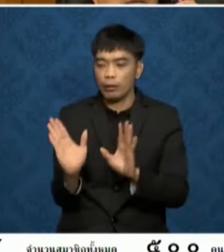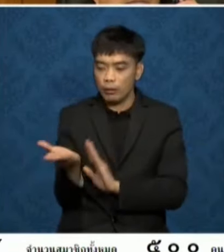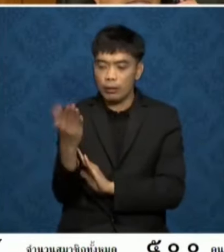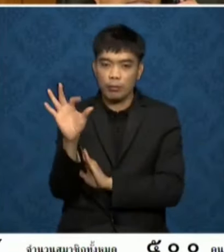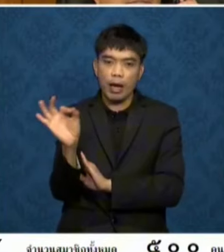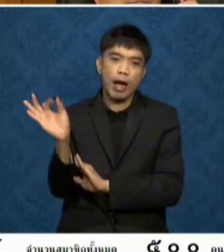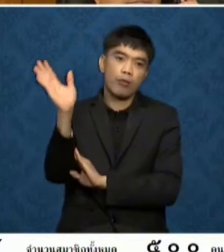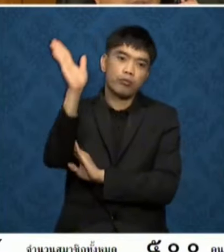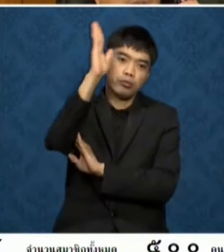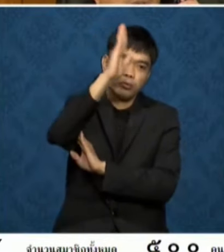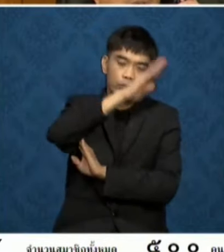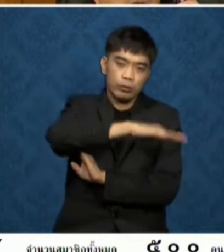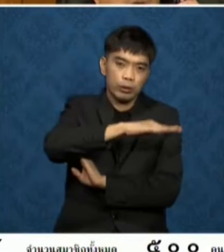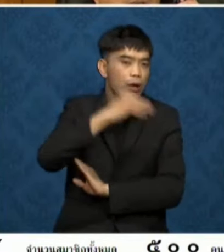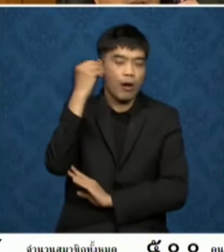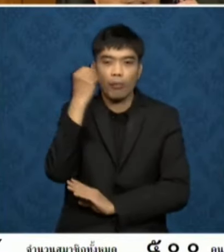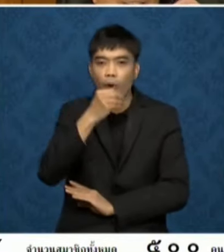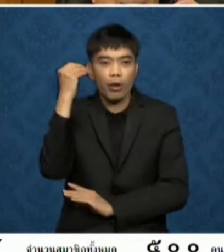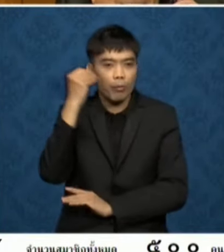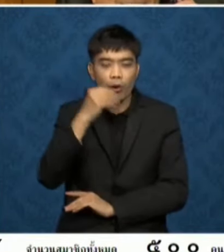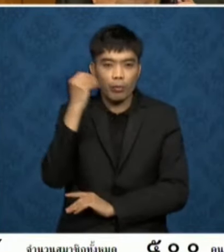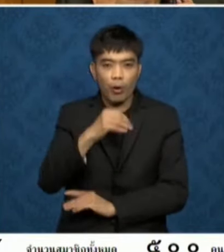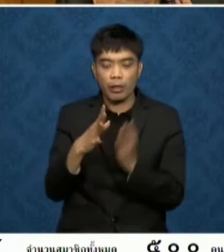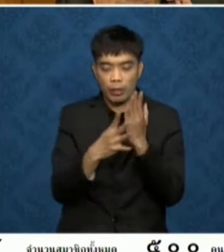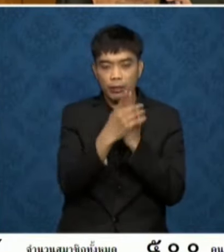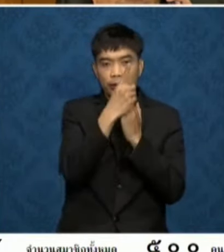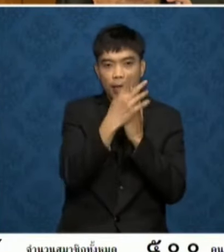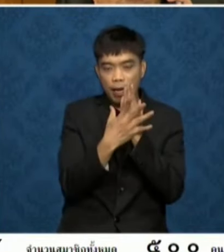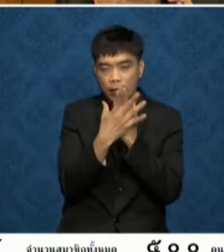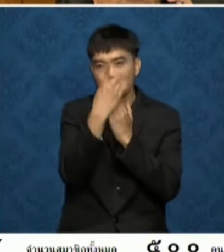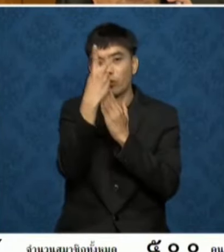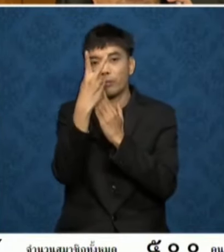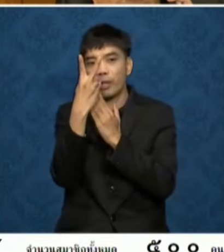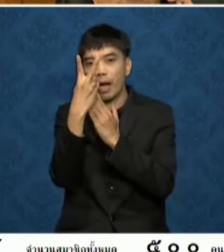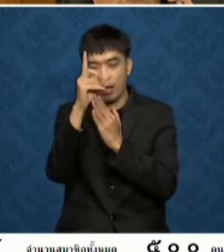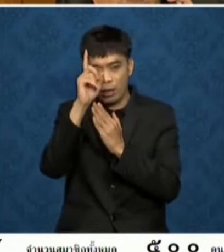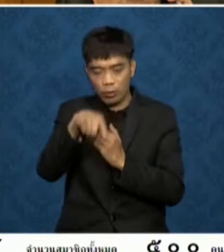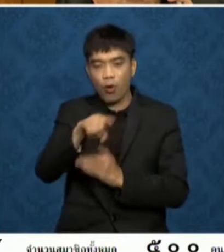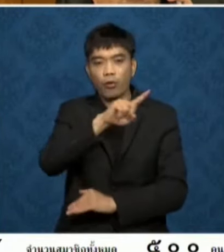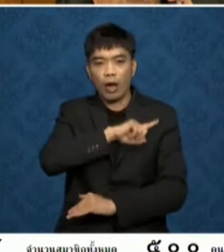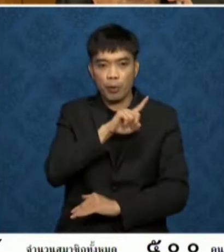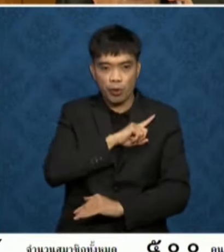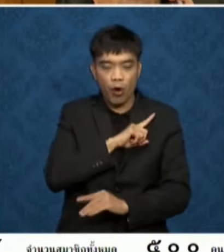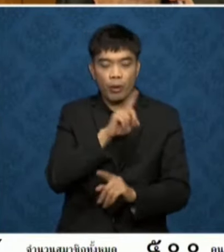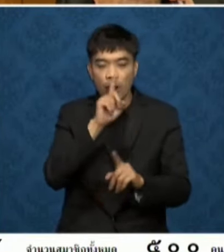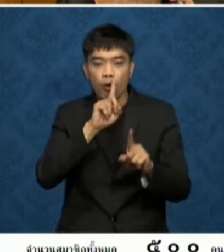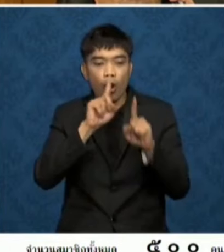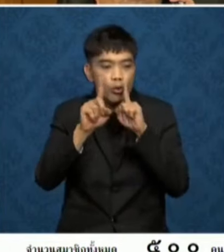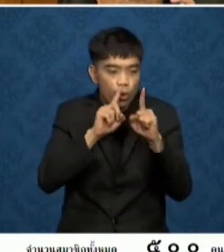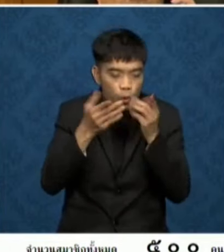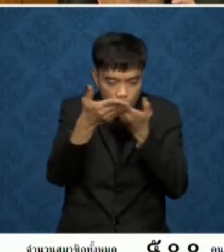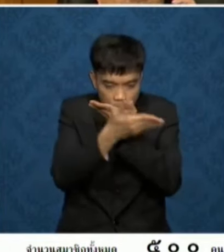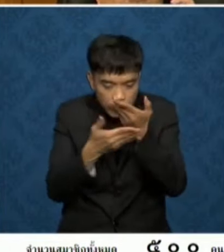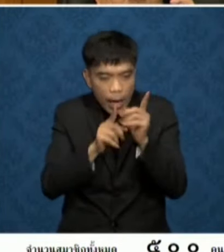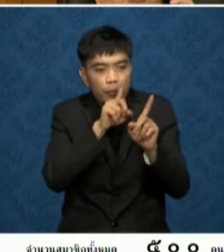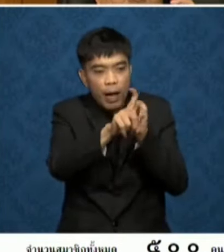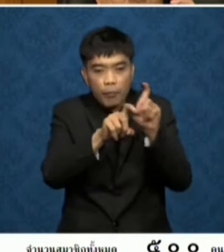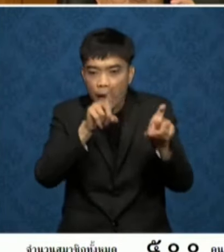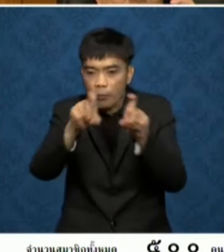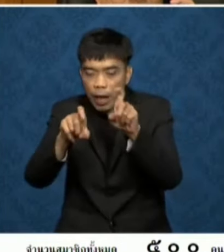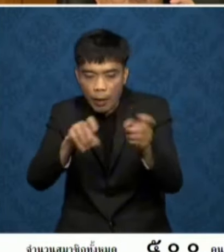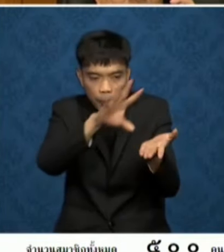นถึงเย็นทุกวันเลยครับมีเวลา2สัปดาห์ที่จะไล่สอบซักถามหน่วยงานแทนเพื่อนสมาชิกทุกท่านเนี่ยเพื่อรักษ